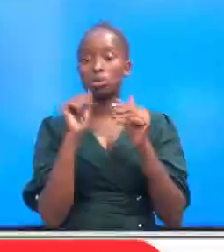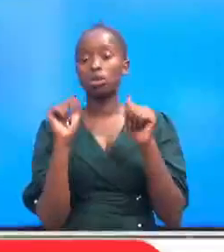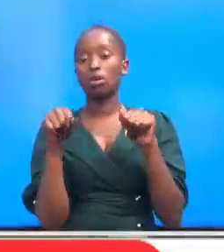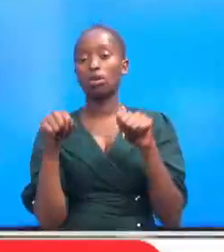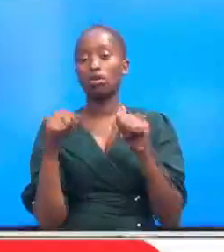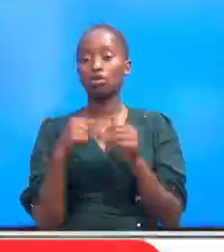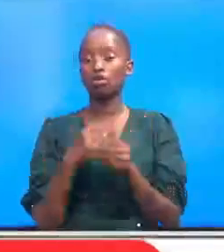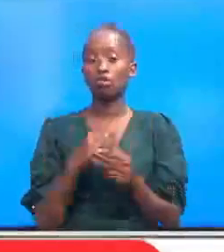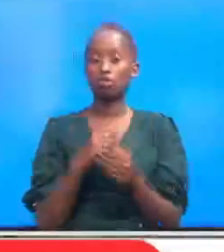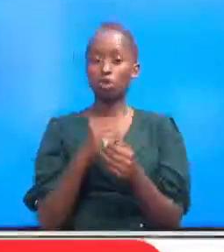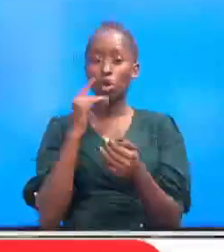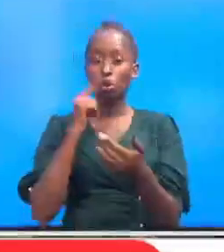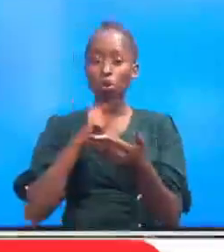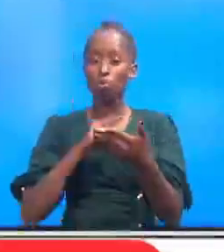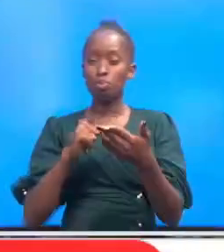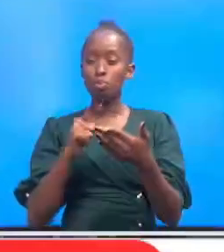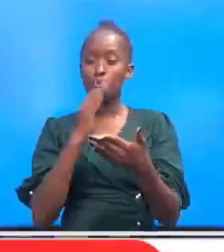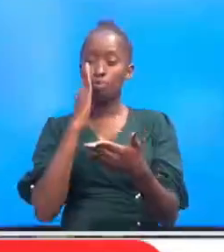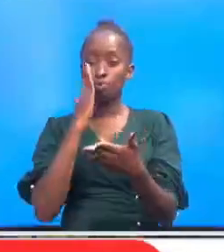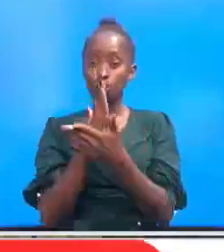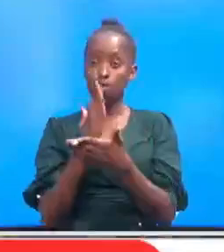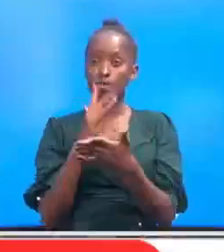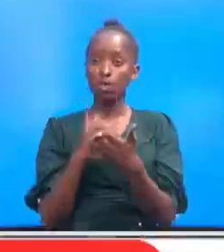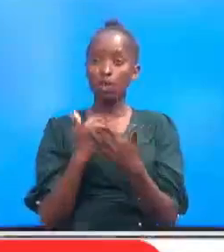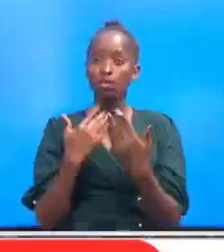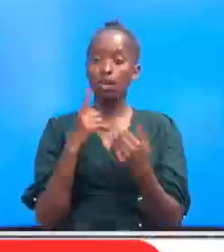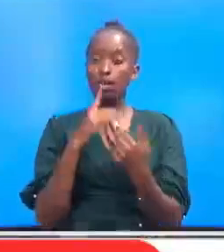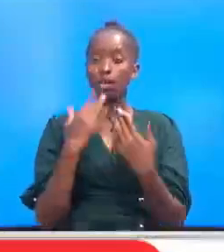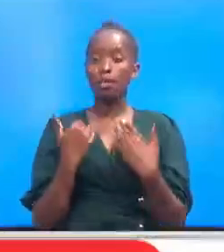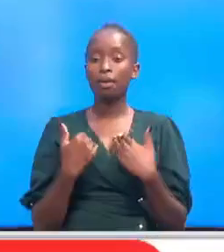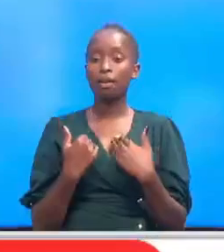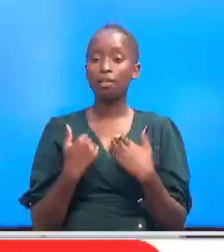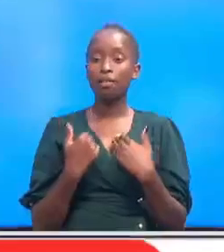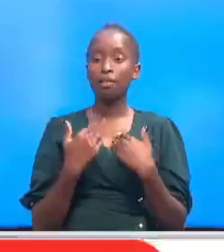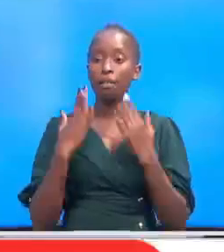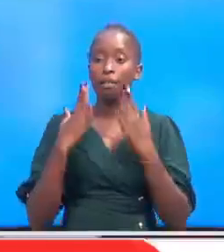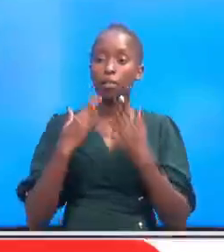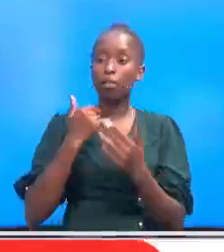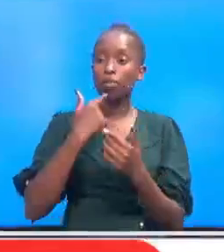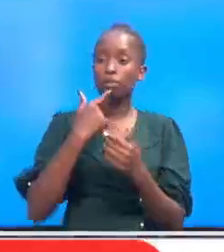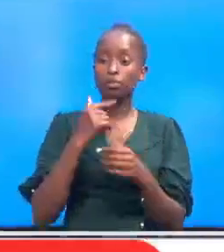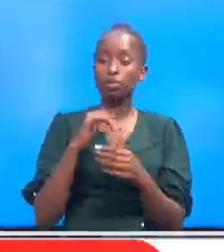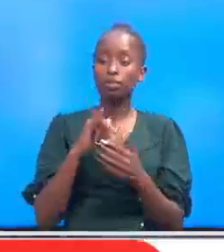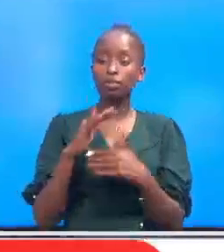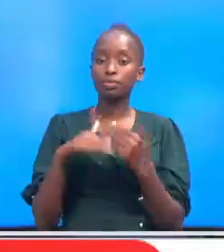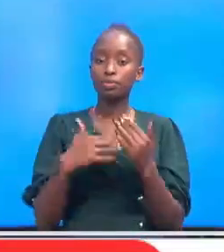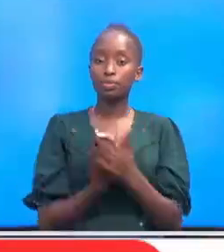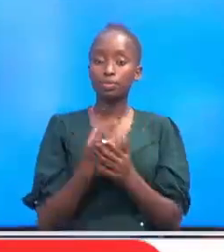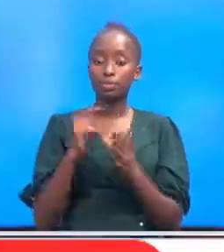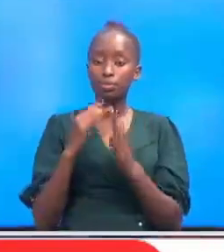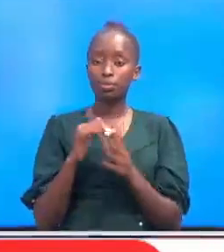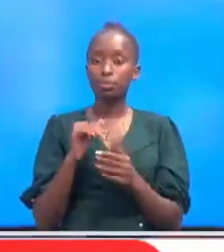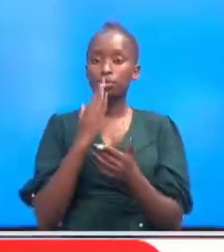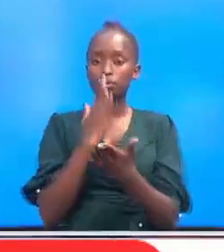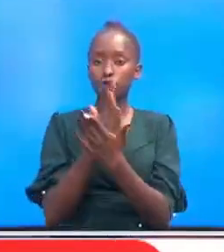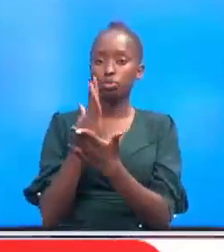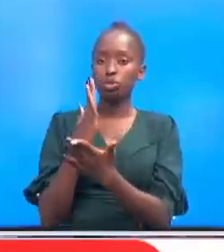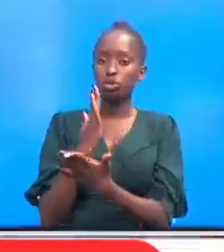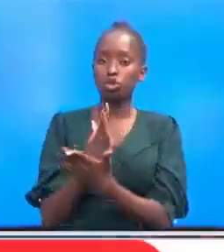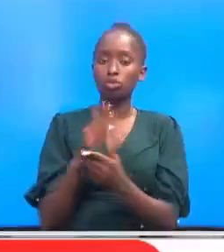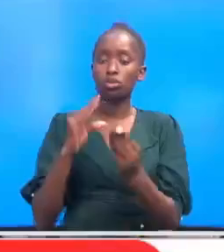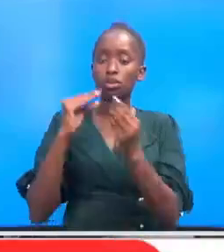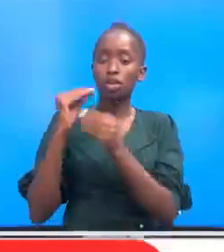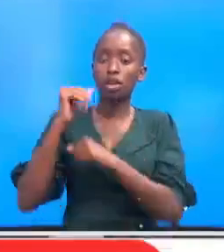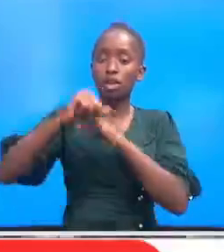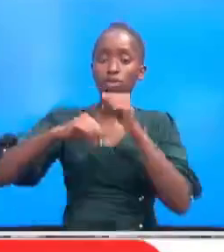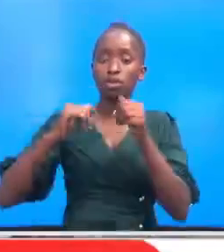kisa hicho Naibu chif wa madhigaini Jan wawira ametoa onyo k wananchi kutojichukulia sheria mikononi huku miili ya